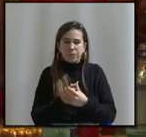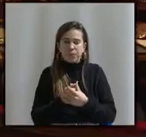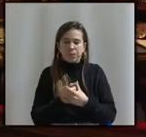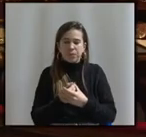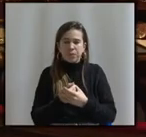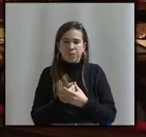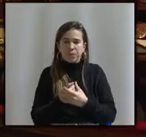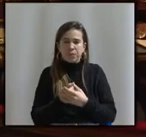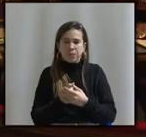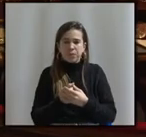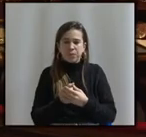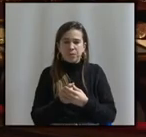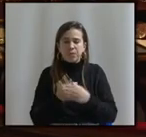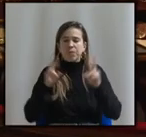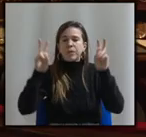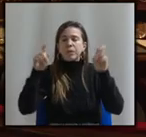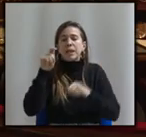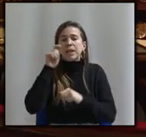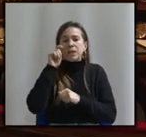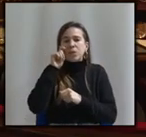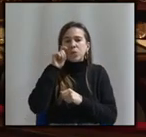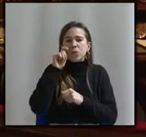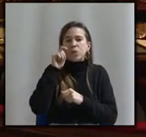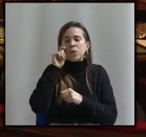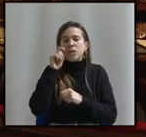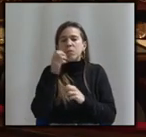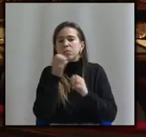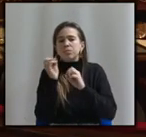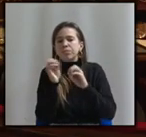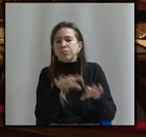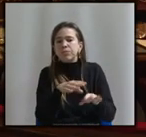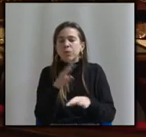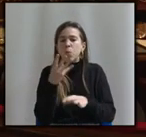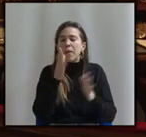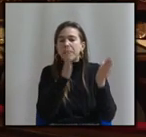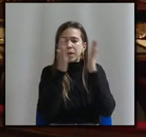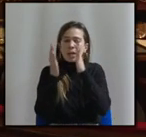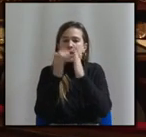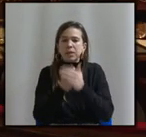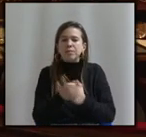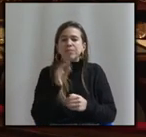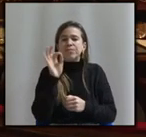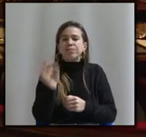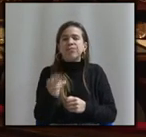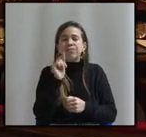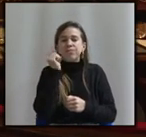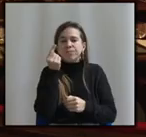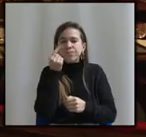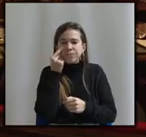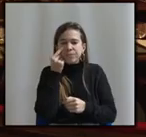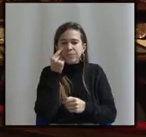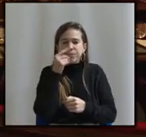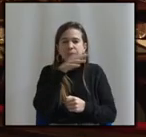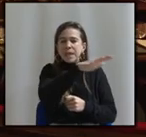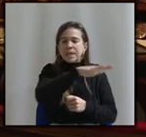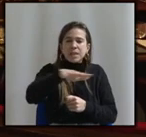i en referència al turisme de residus al barri de Sant Llats i 4 Estacions, senyora Riera? Sí, hem detectat que als barris de Sant Llats i